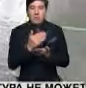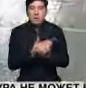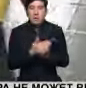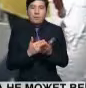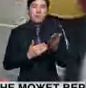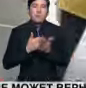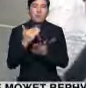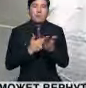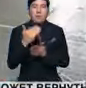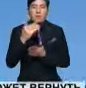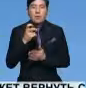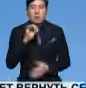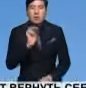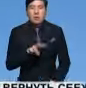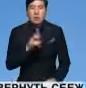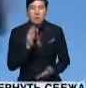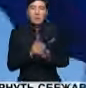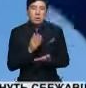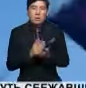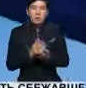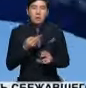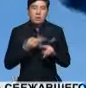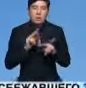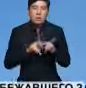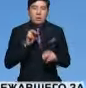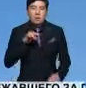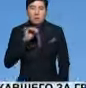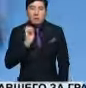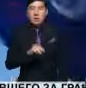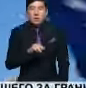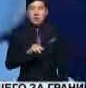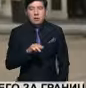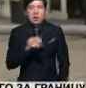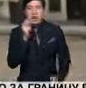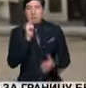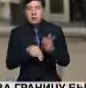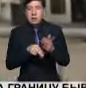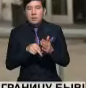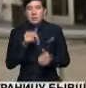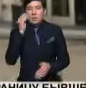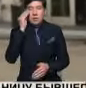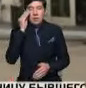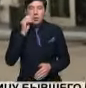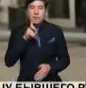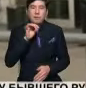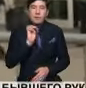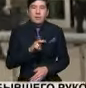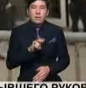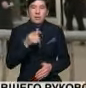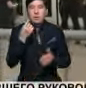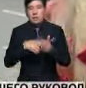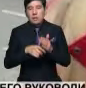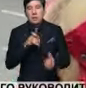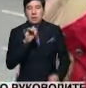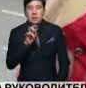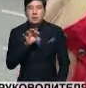высокую инфляцию и дорогую продуктовую корзину. Трамп же, несмотря на уголовные обвинения, считается фаворитом в битве за кошелек избирателей.